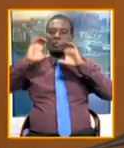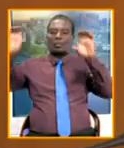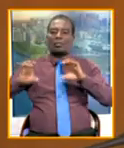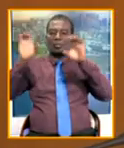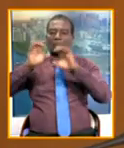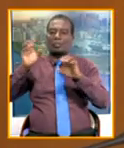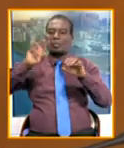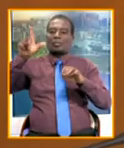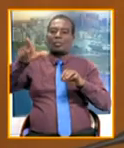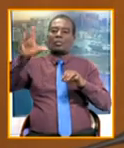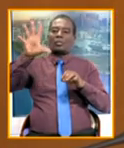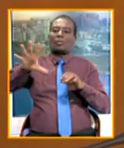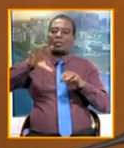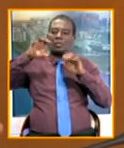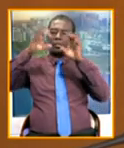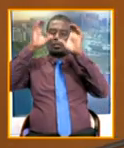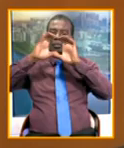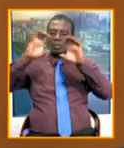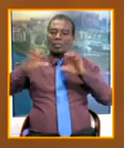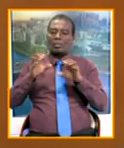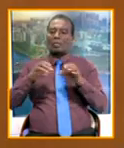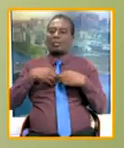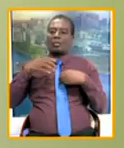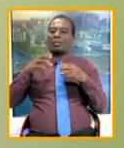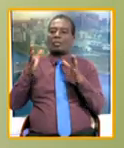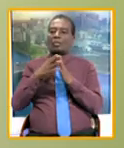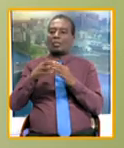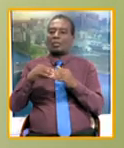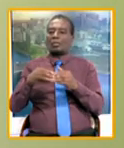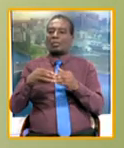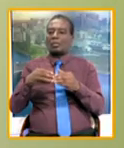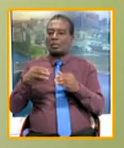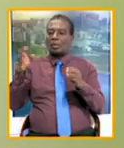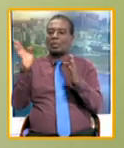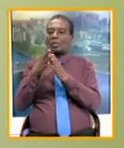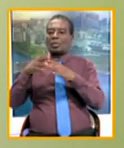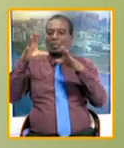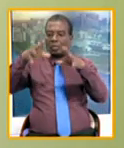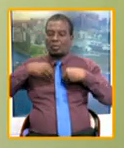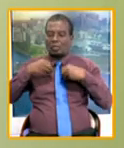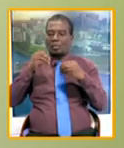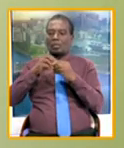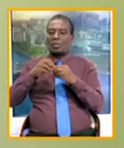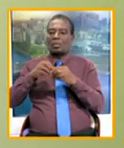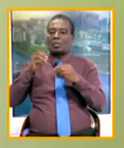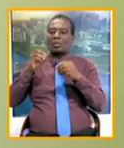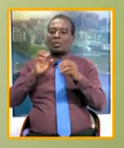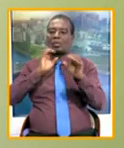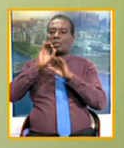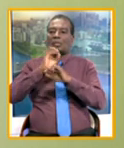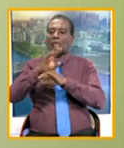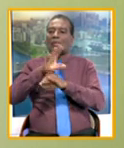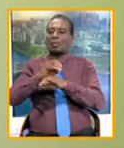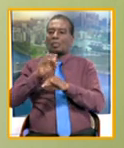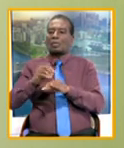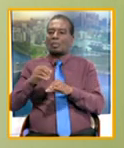de la Journée nationale de la paix. Le Conseil a adopté une communication relative à la célébration de la